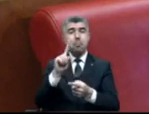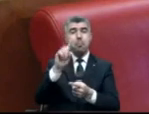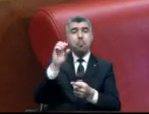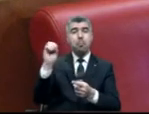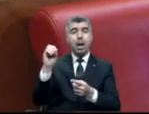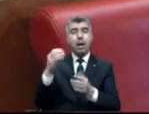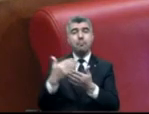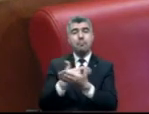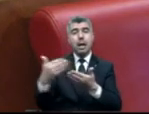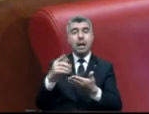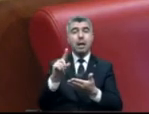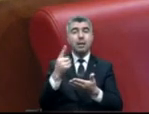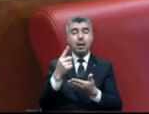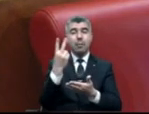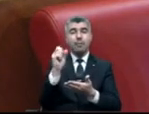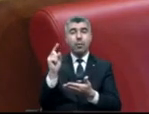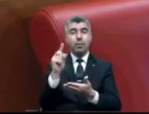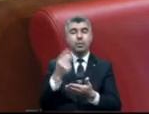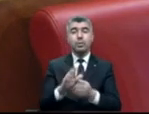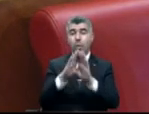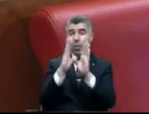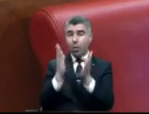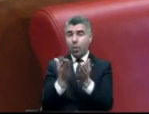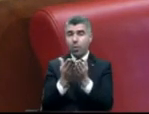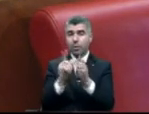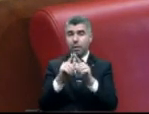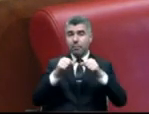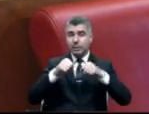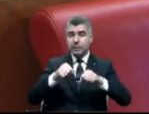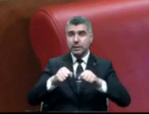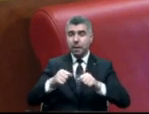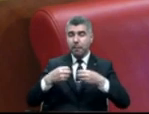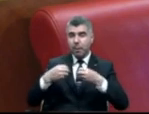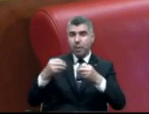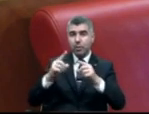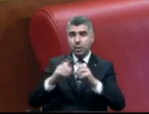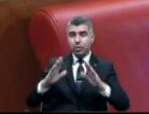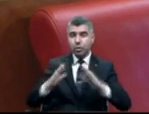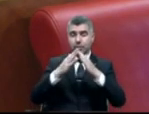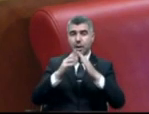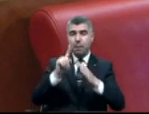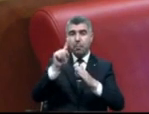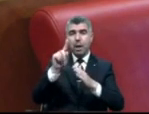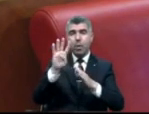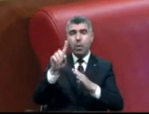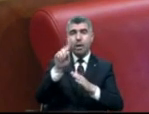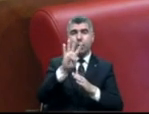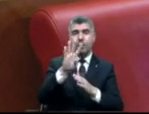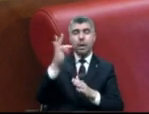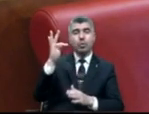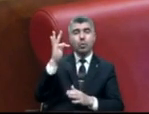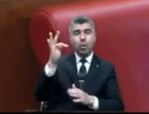سنة 2021. حجم الإنتاج الإجمالي للمواد المعدنية 41 مليون طن في